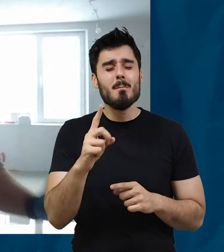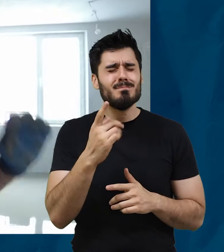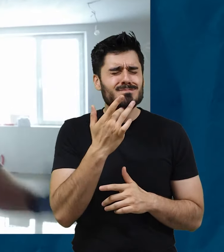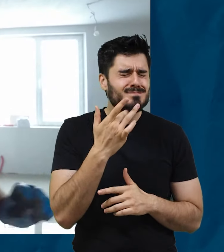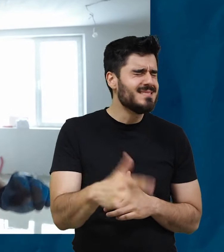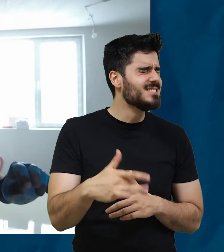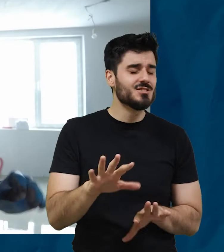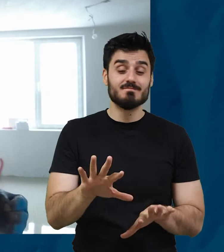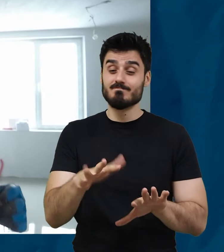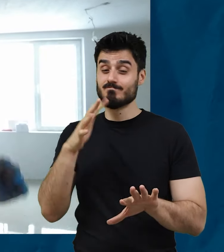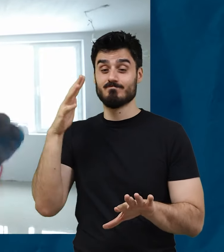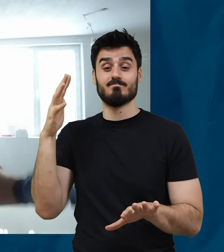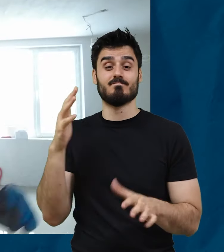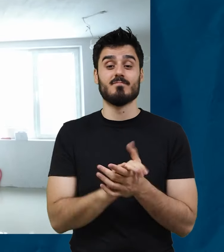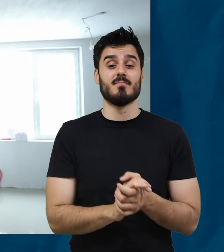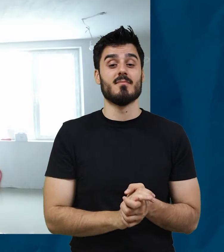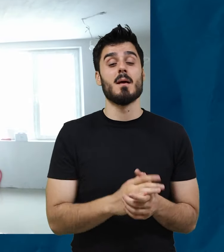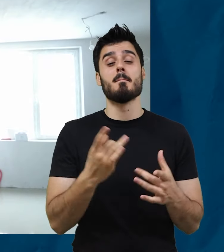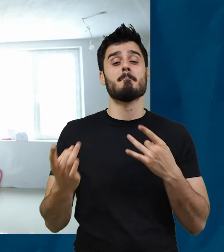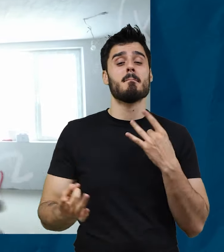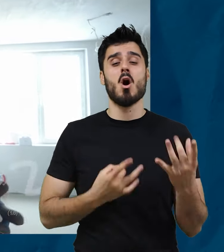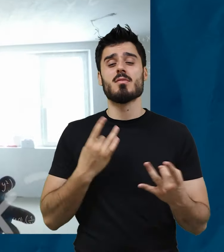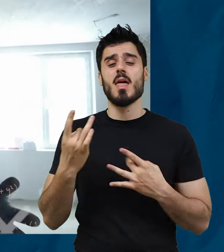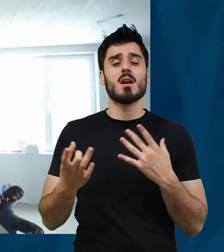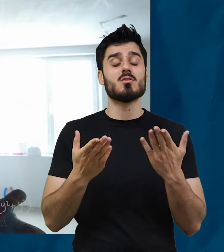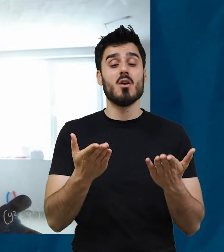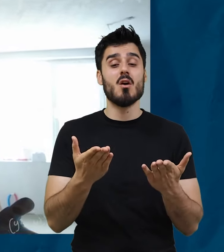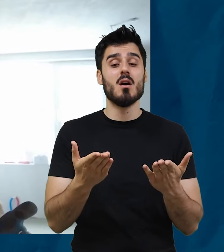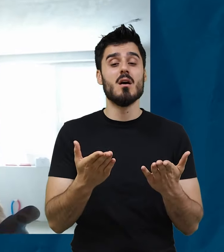джам, джам, джам. Или, както сега е модерно,